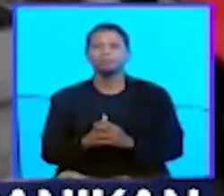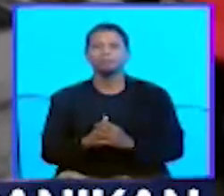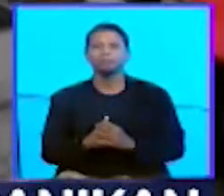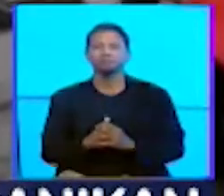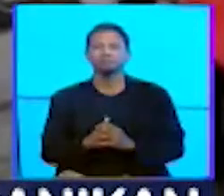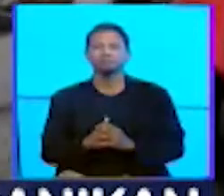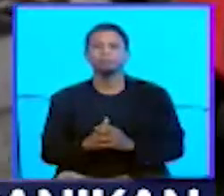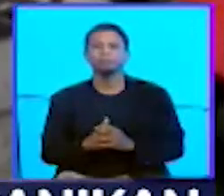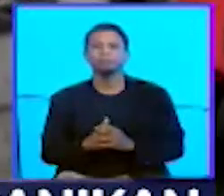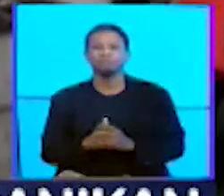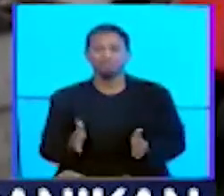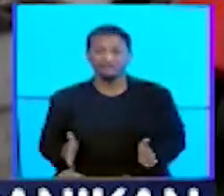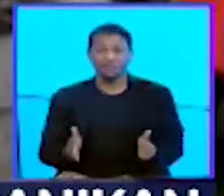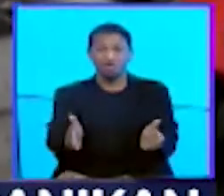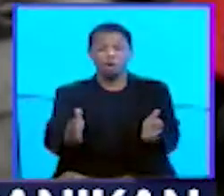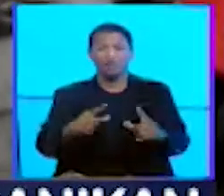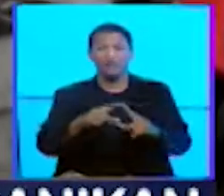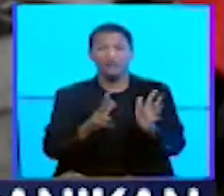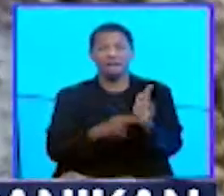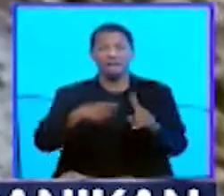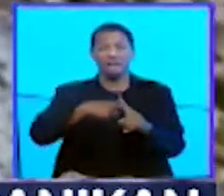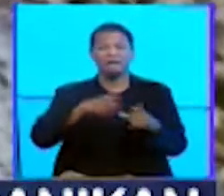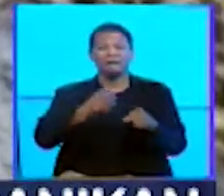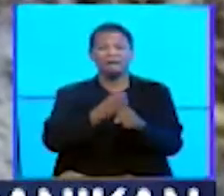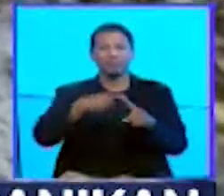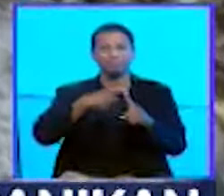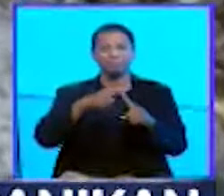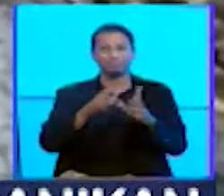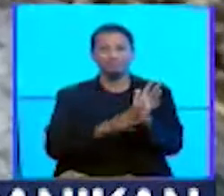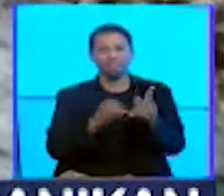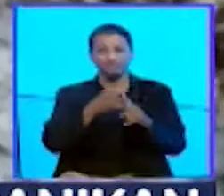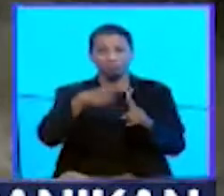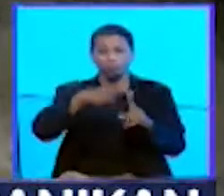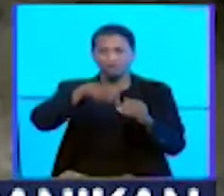Sebelumnya, jalur Rangkas Bitung menuju Lewi Damar amblas sedalam lebih dari 50 cm.